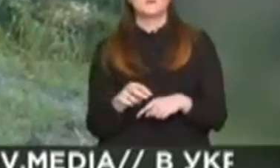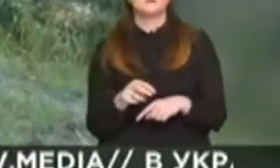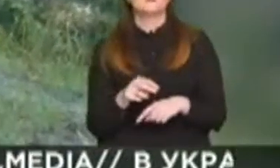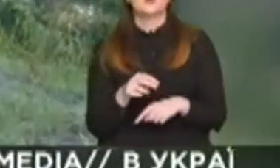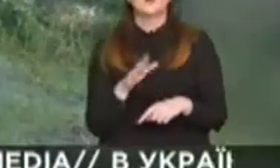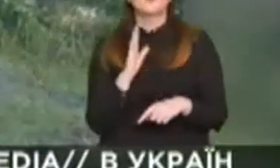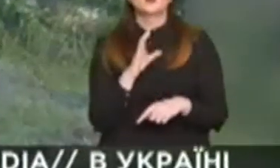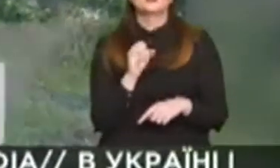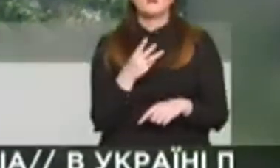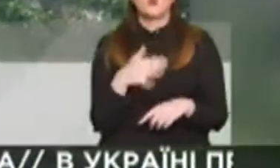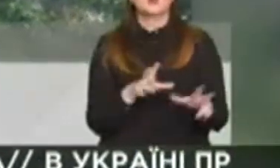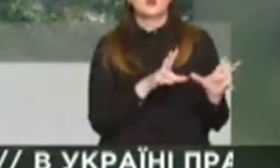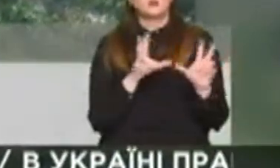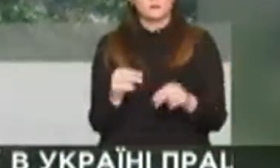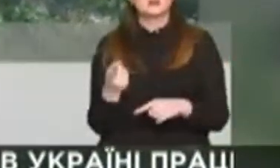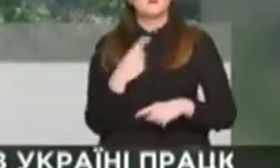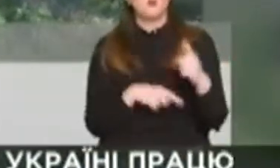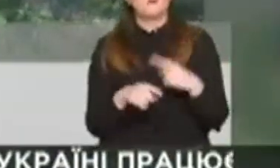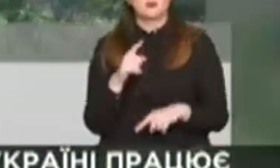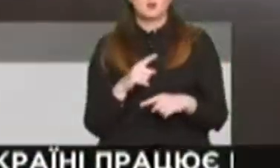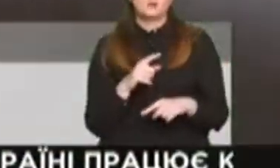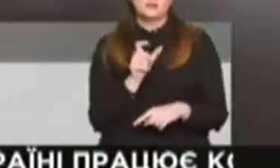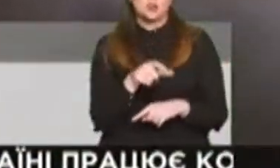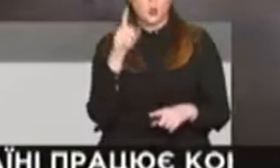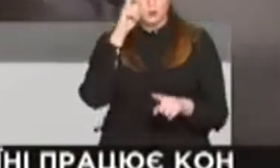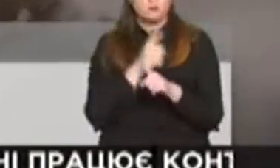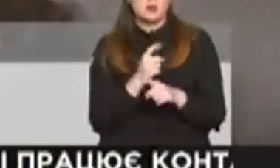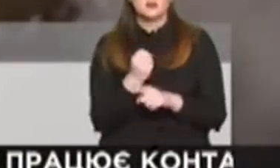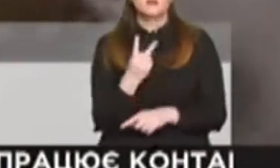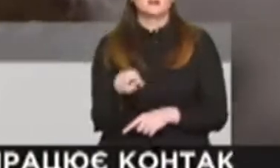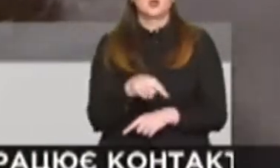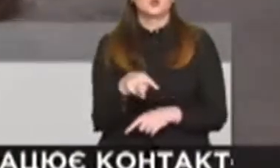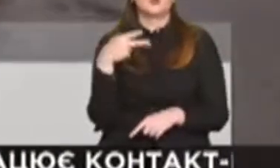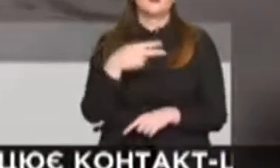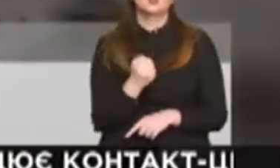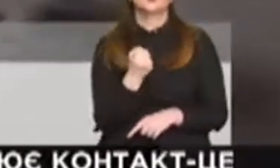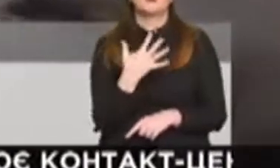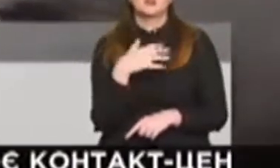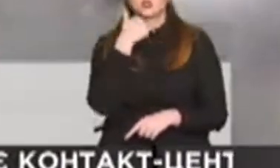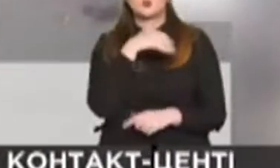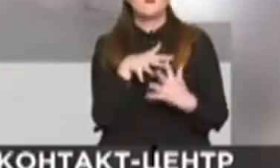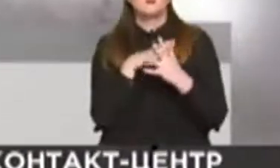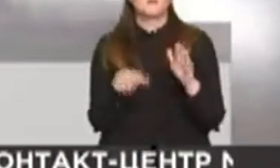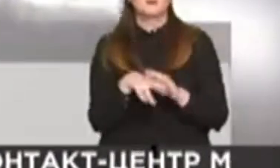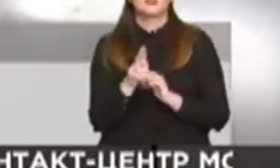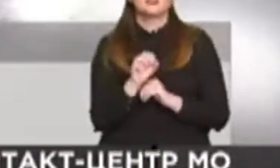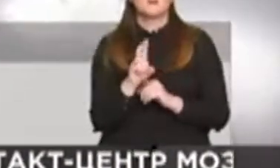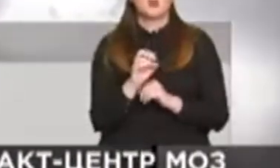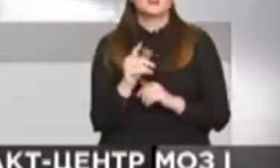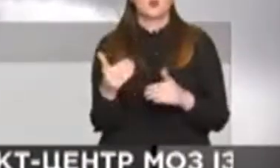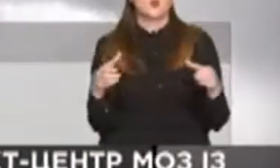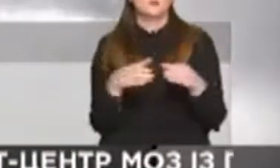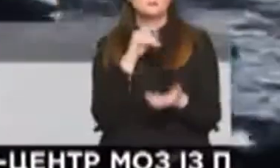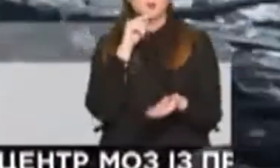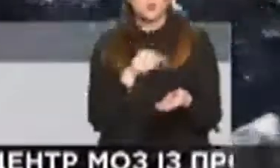Володимир Самоленко, як і обіцяв, повернувся до побратимів. 12 лютого 2015 року у бою під Дебальцевим його